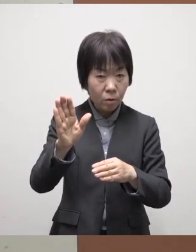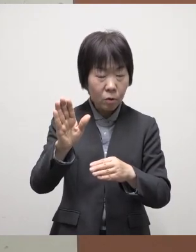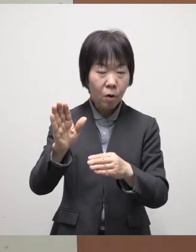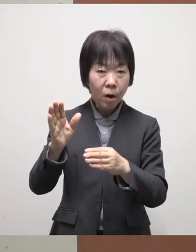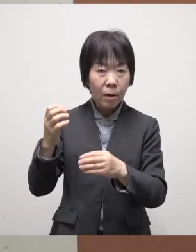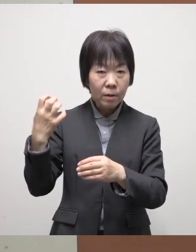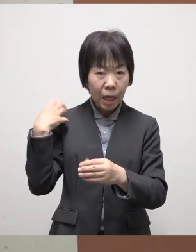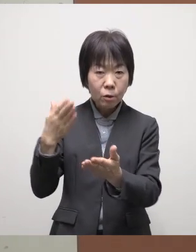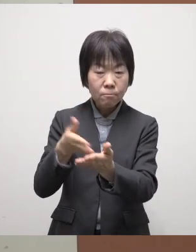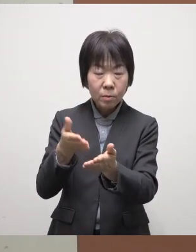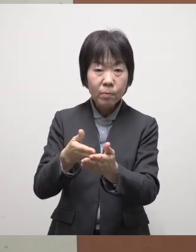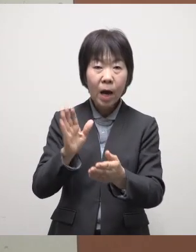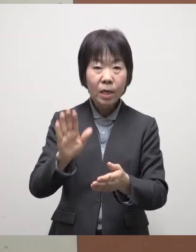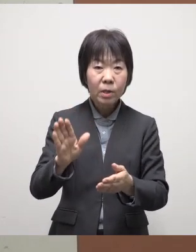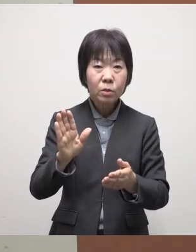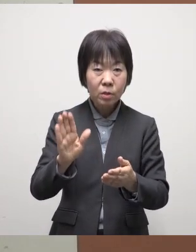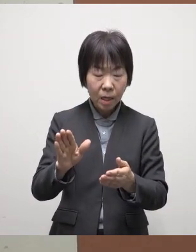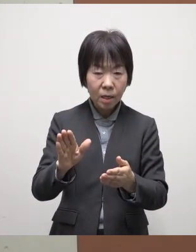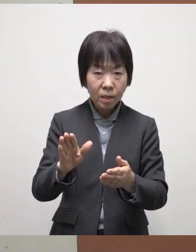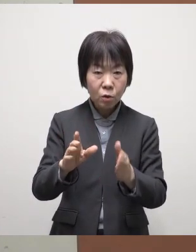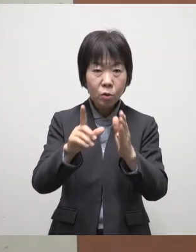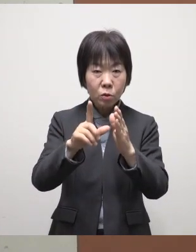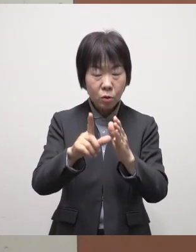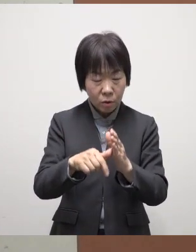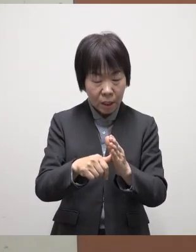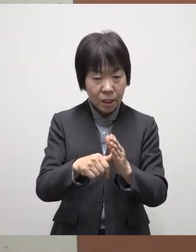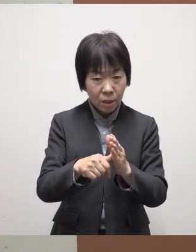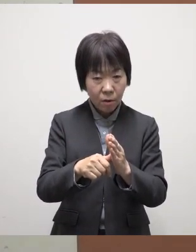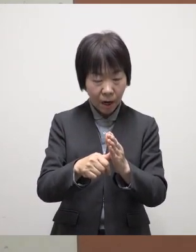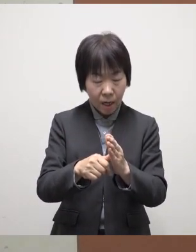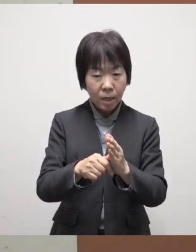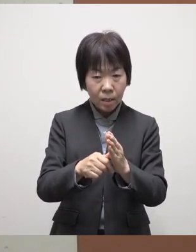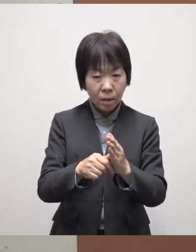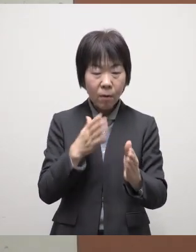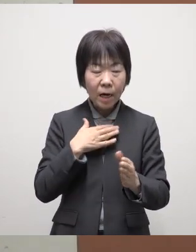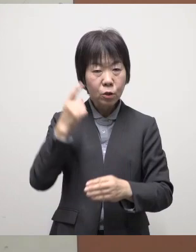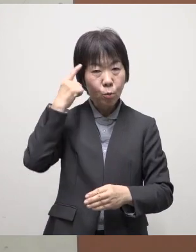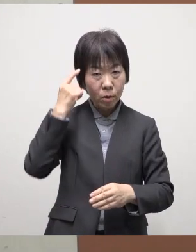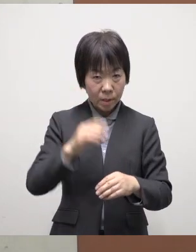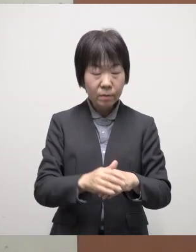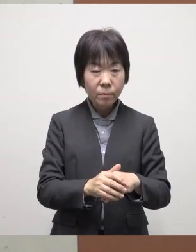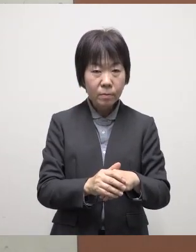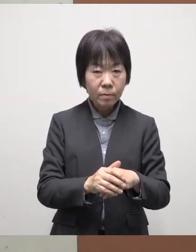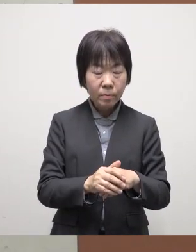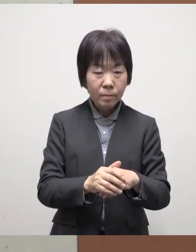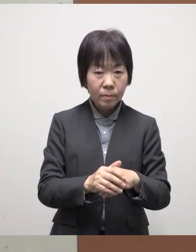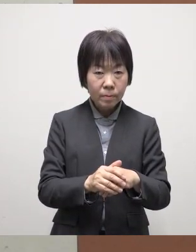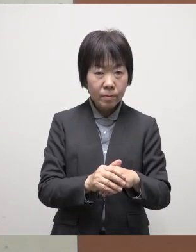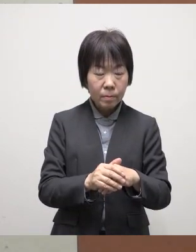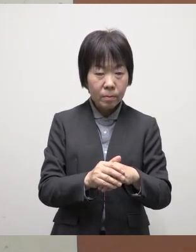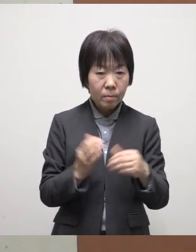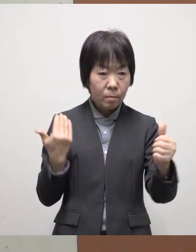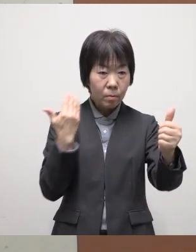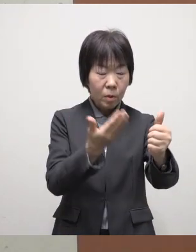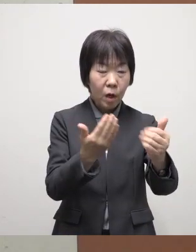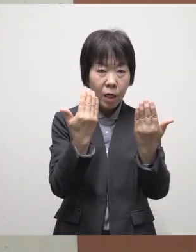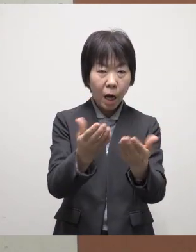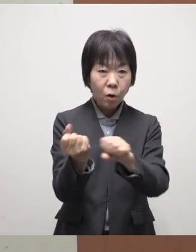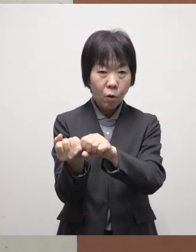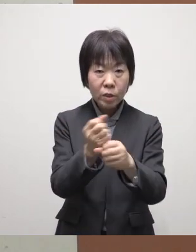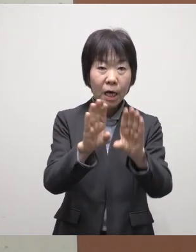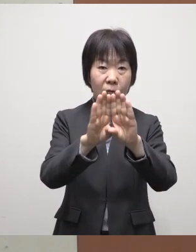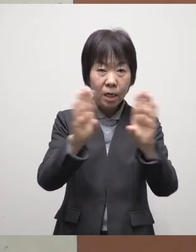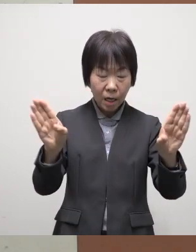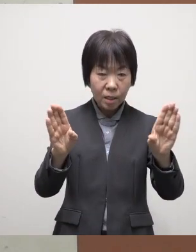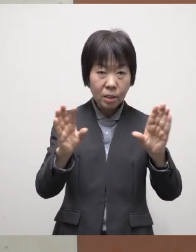頂きますのでその頃まである程度を示しできるかと思いますあとあのすいません学校再開なんですけれども